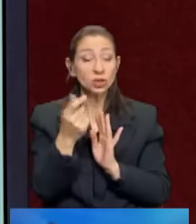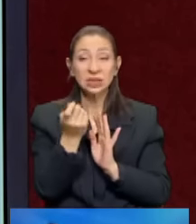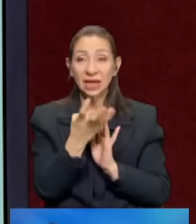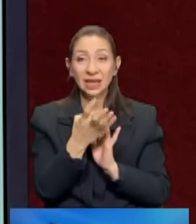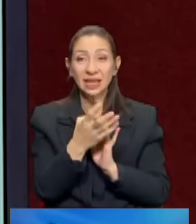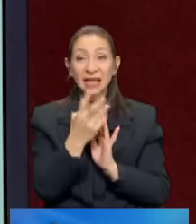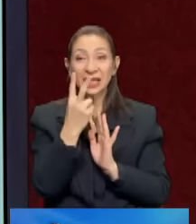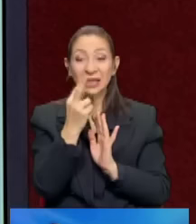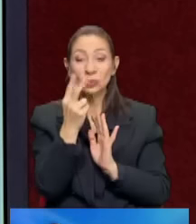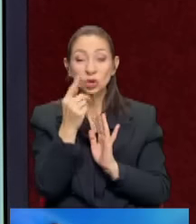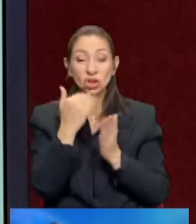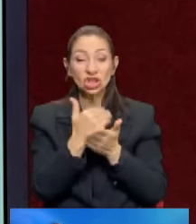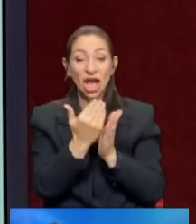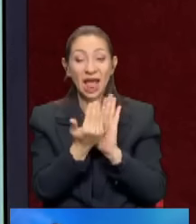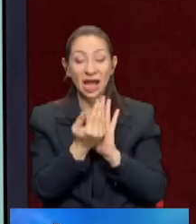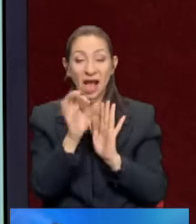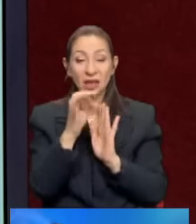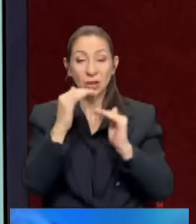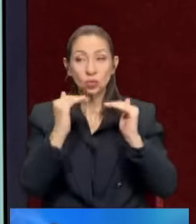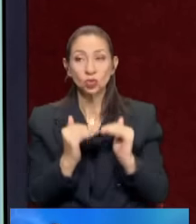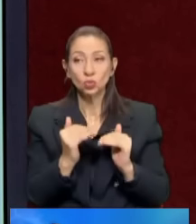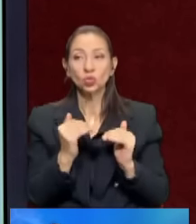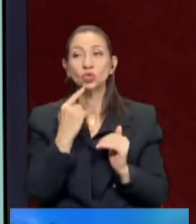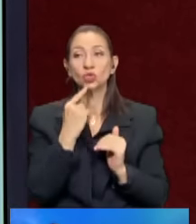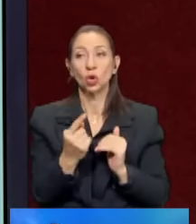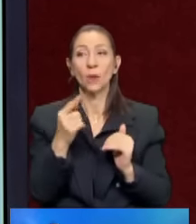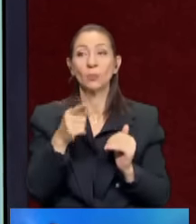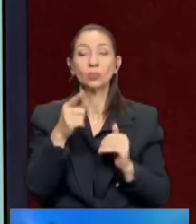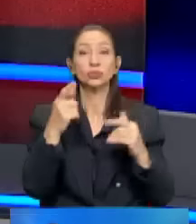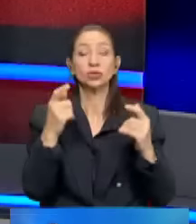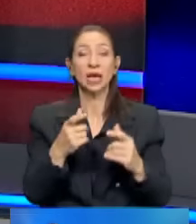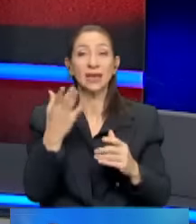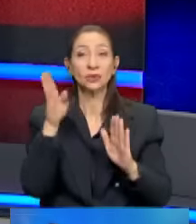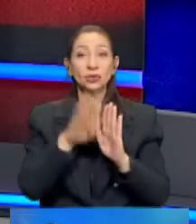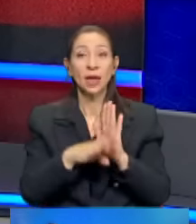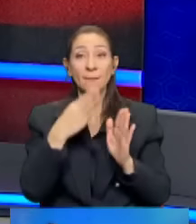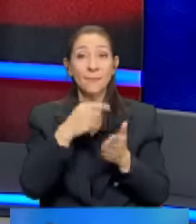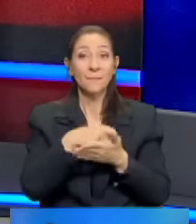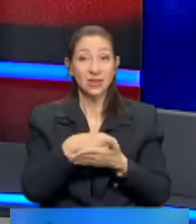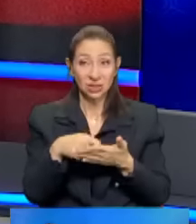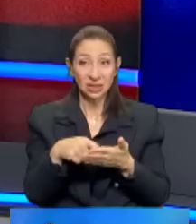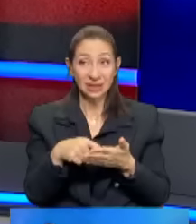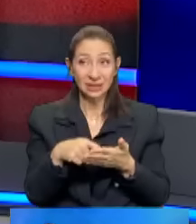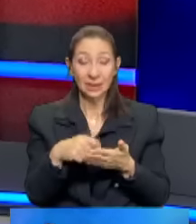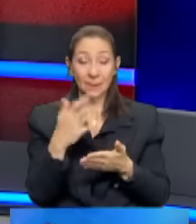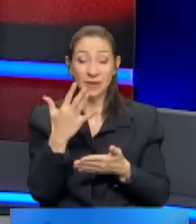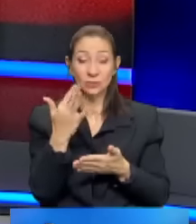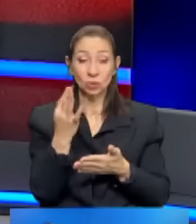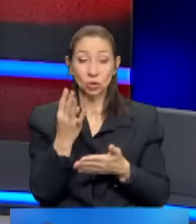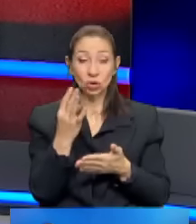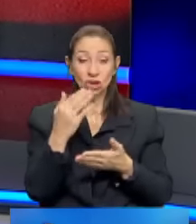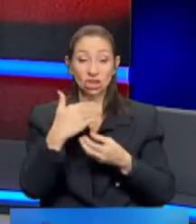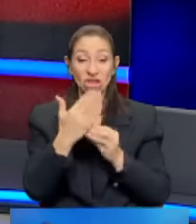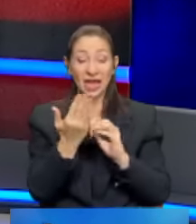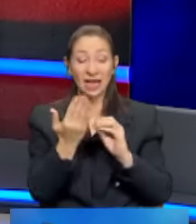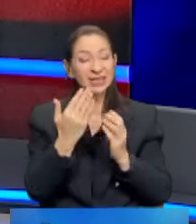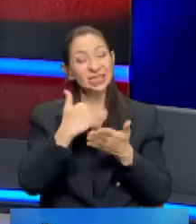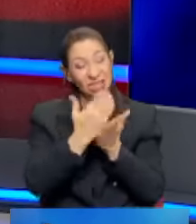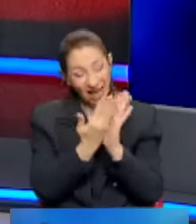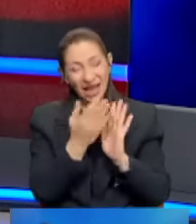sayı 2,5 çeyrek altına geriledi diyor yani burada da en düşük emekli maaşından 5,5 çeyrek altın